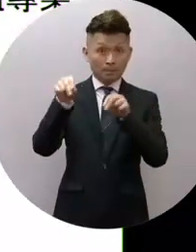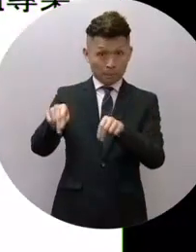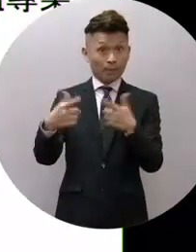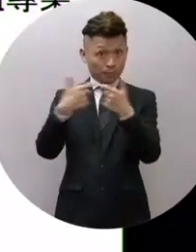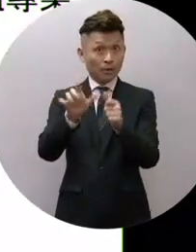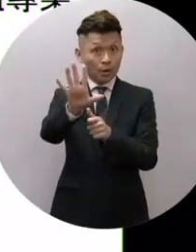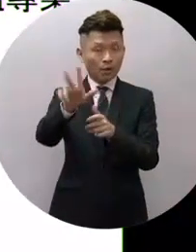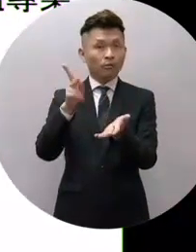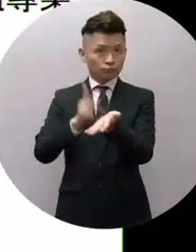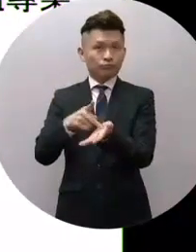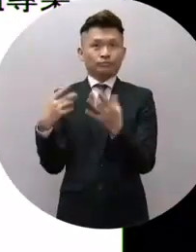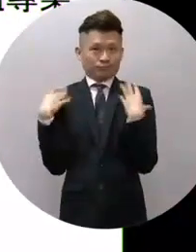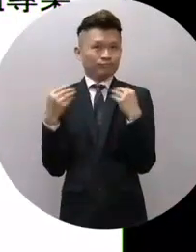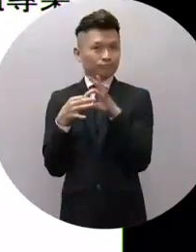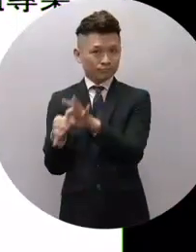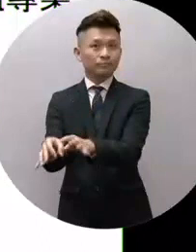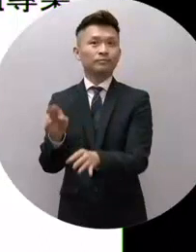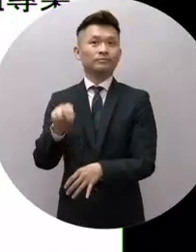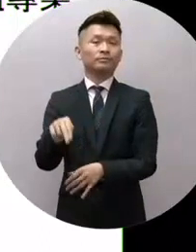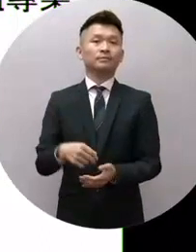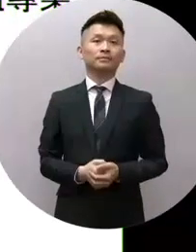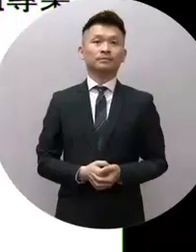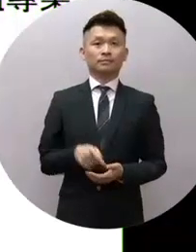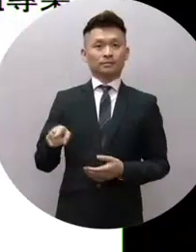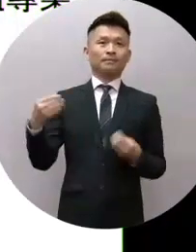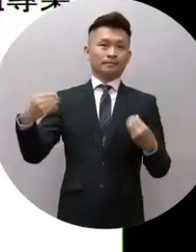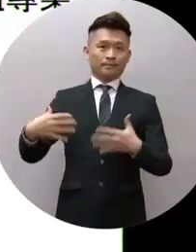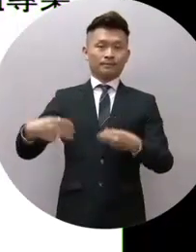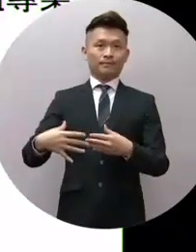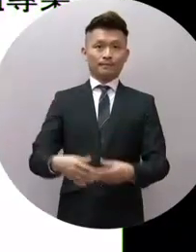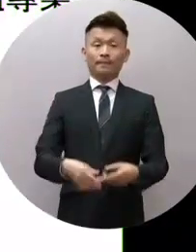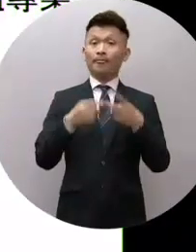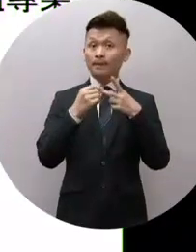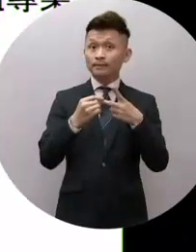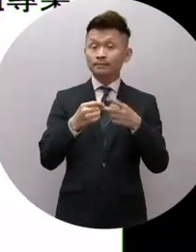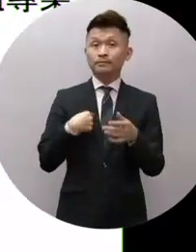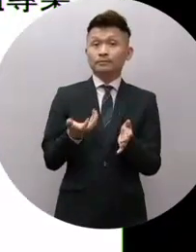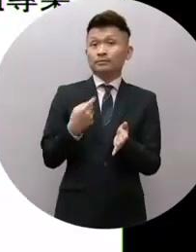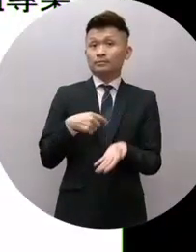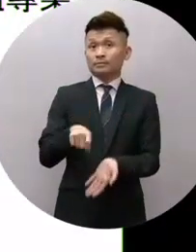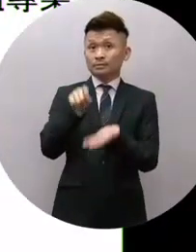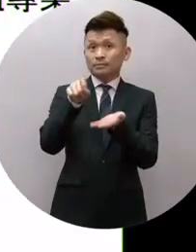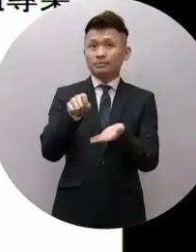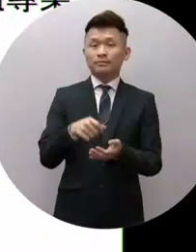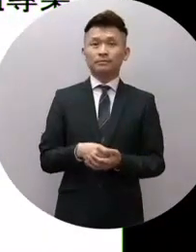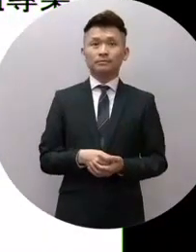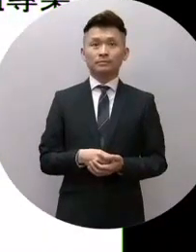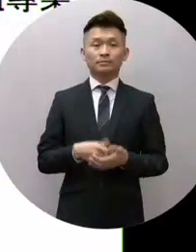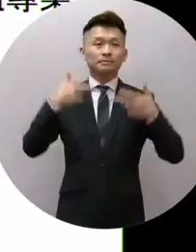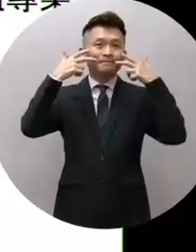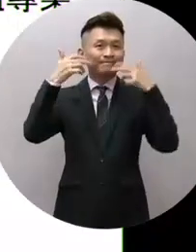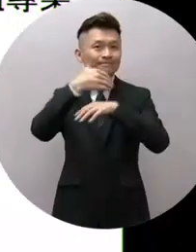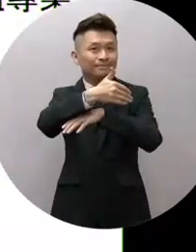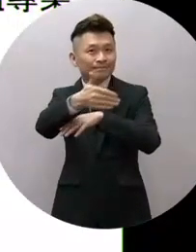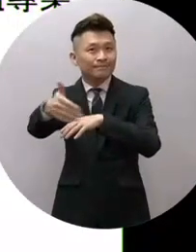续承租，这个到目前为止是没有问题的。好，那第一个就是说，因为我刚刚讲的那个在原乡